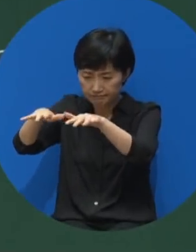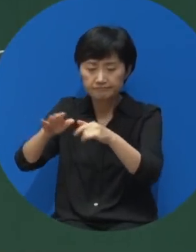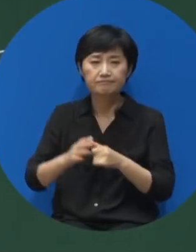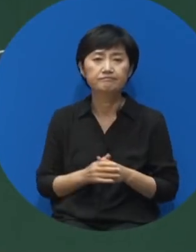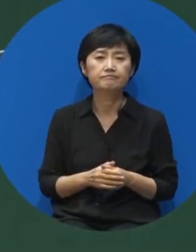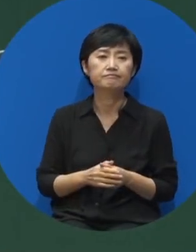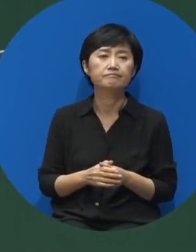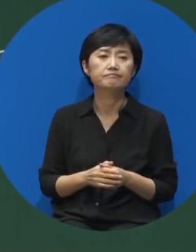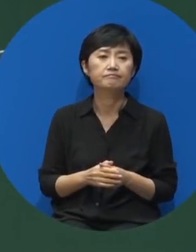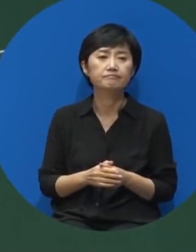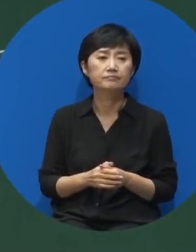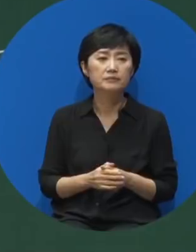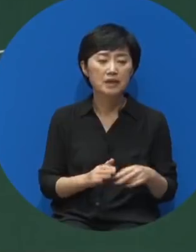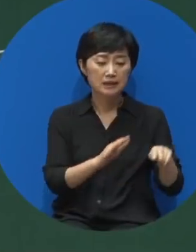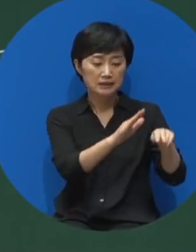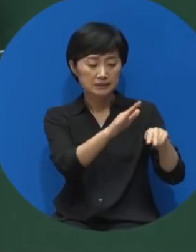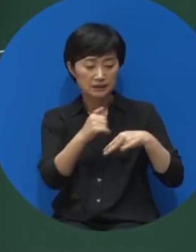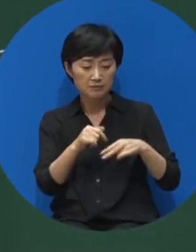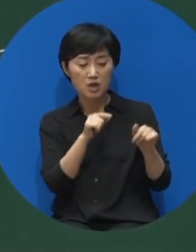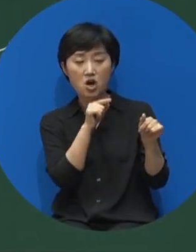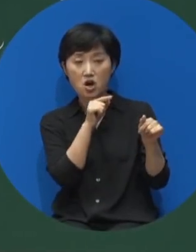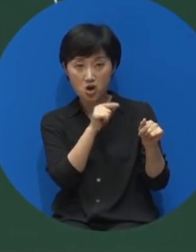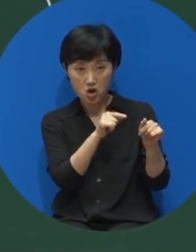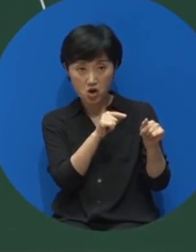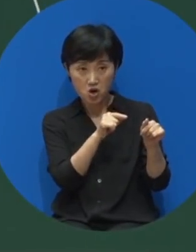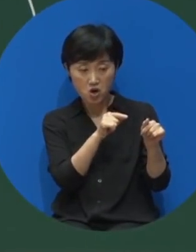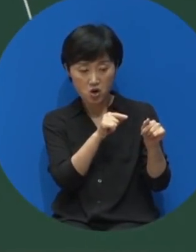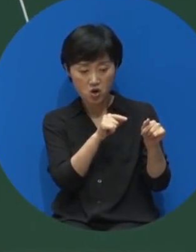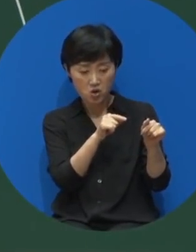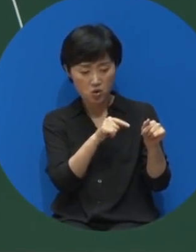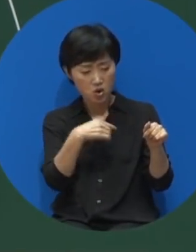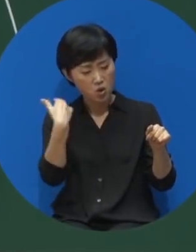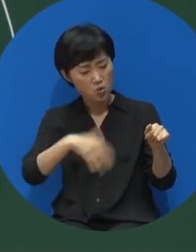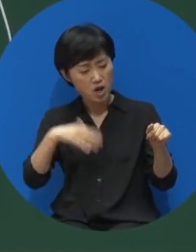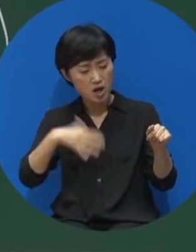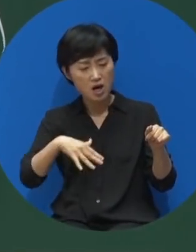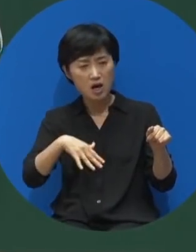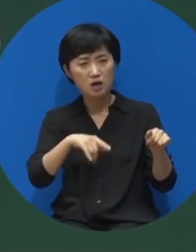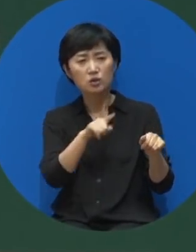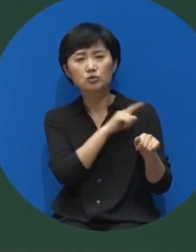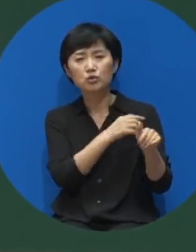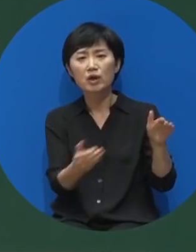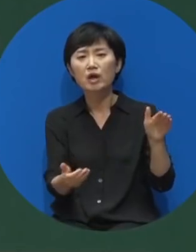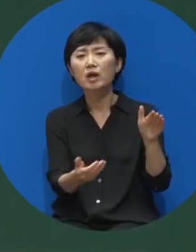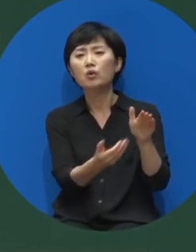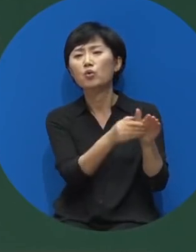돌렸습니다. 쉽게 말하면 사무엘은 전무후무한 지도자로 서게